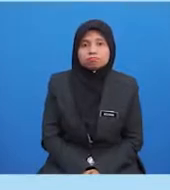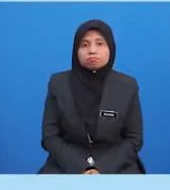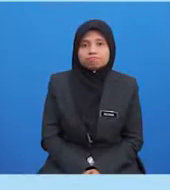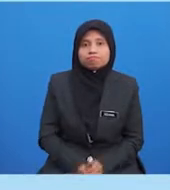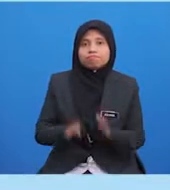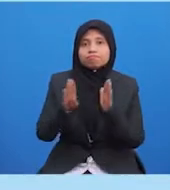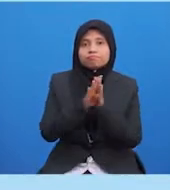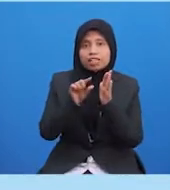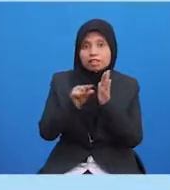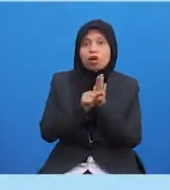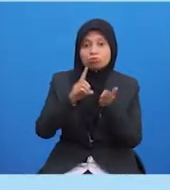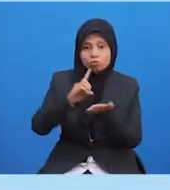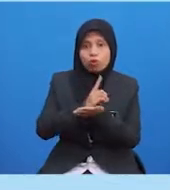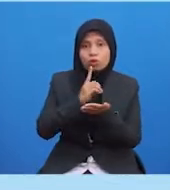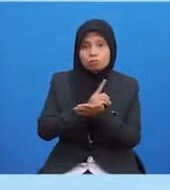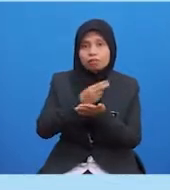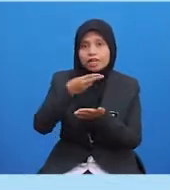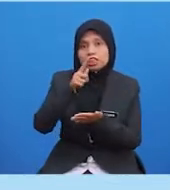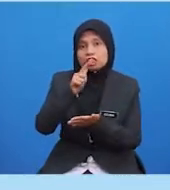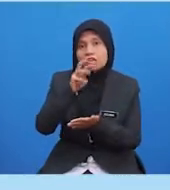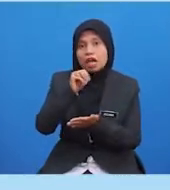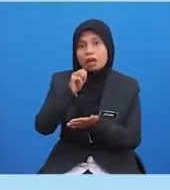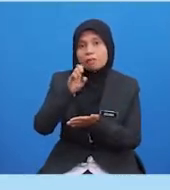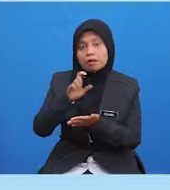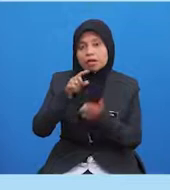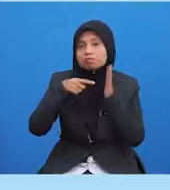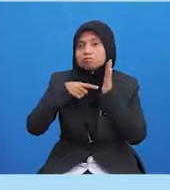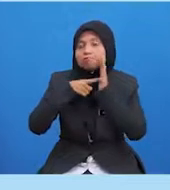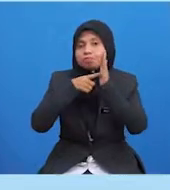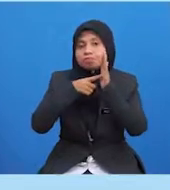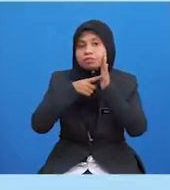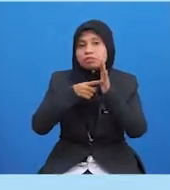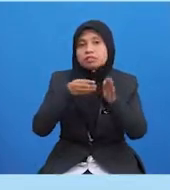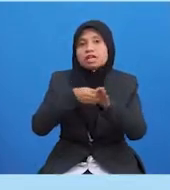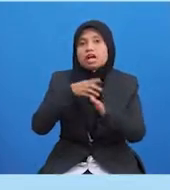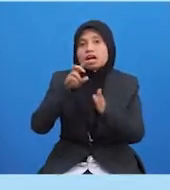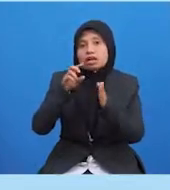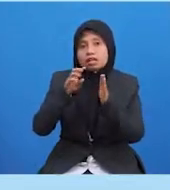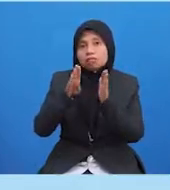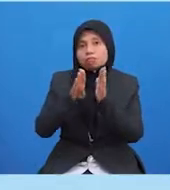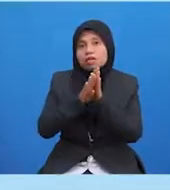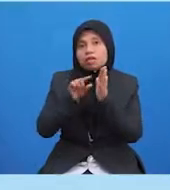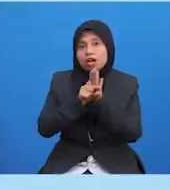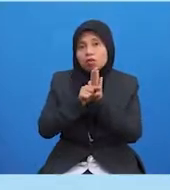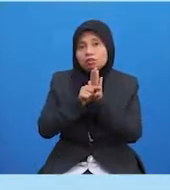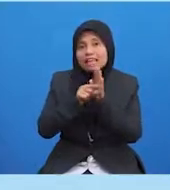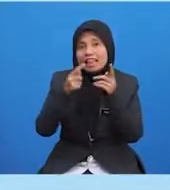Latar belakang dokumen HTML merujuk kepada latar belakang text